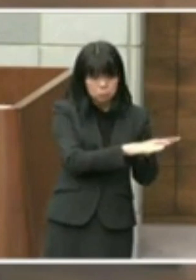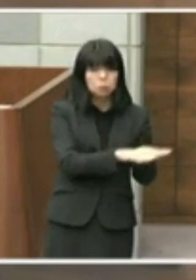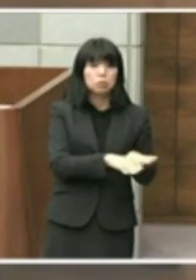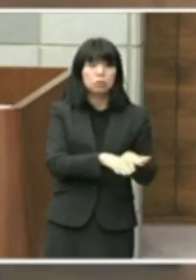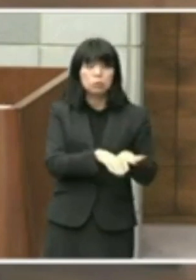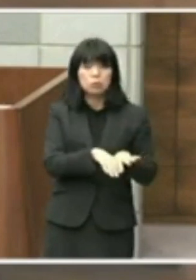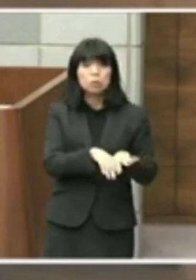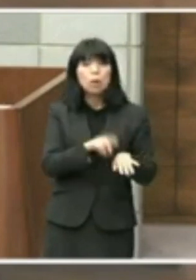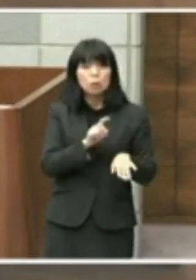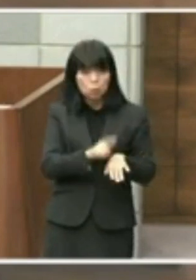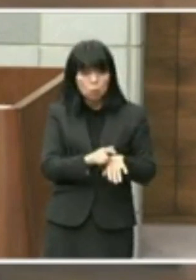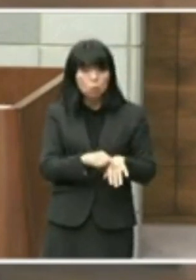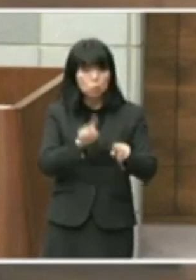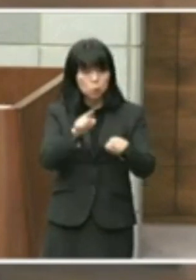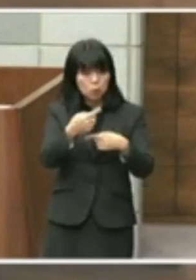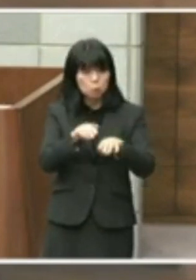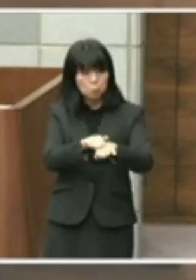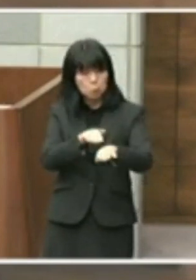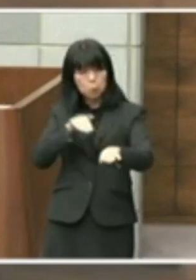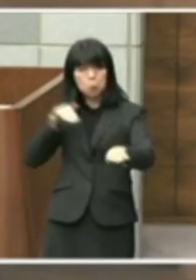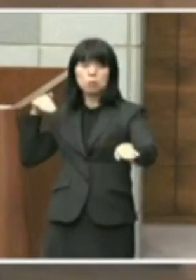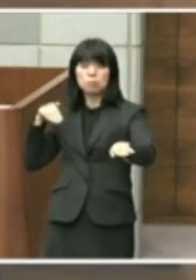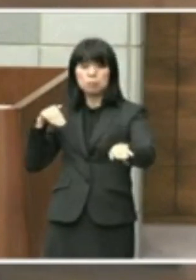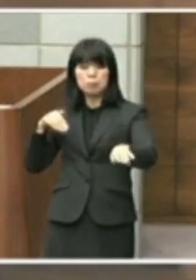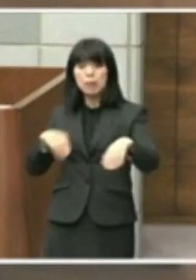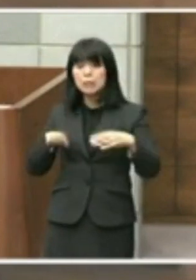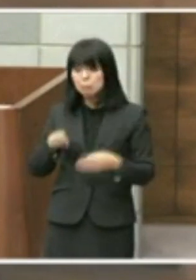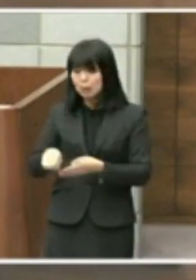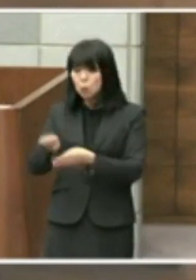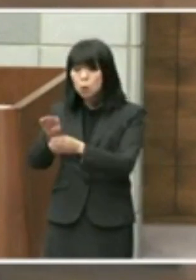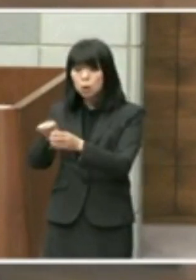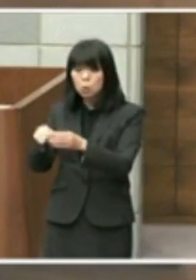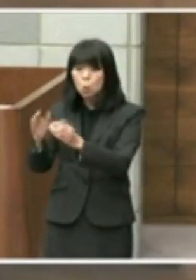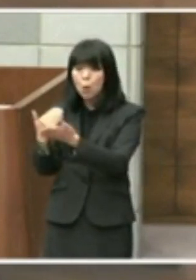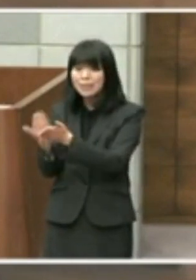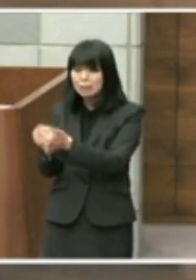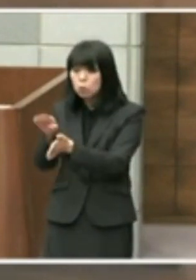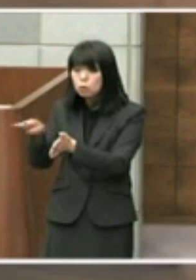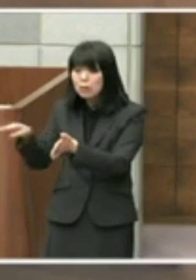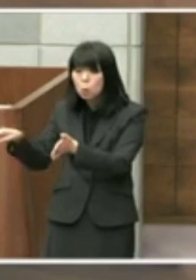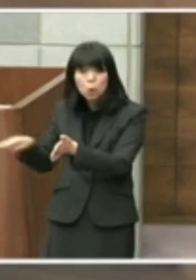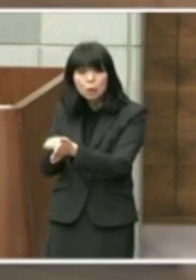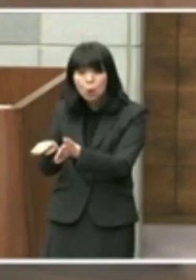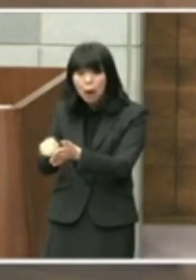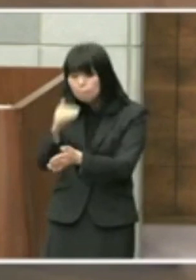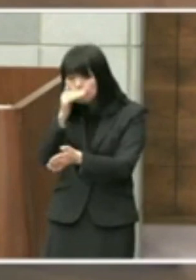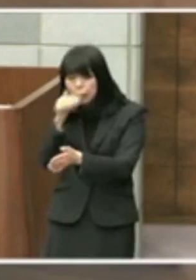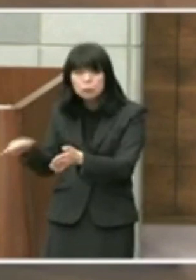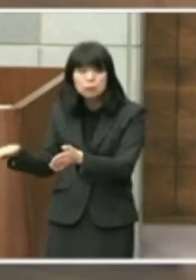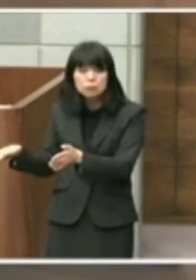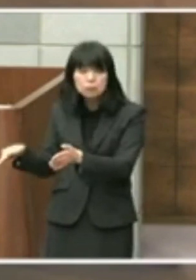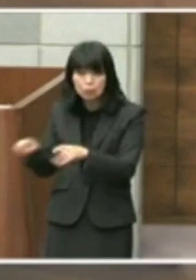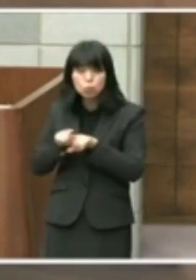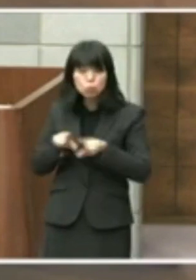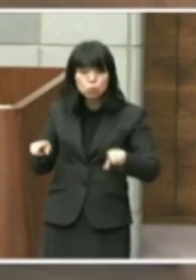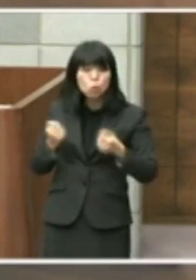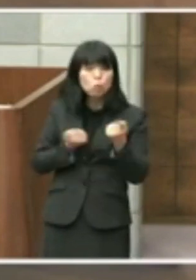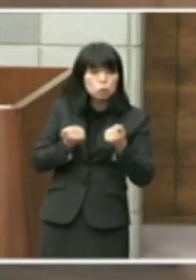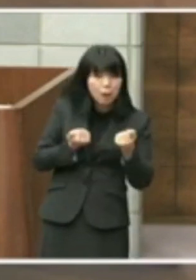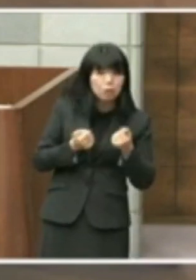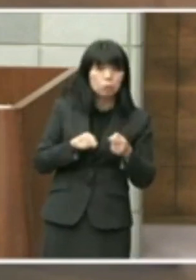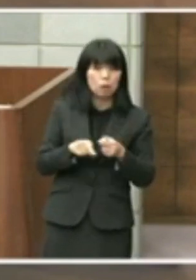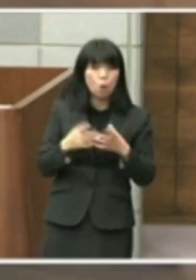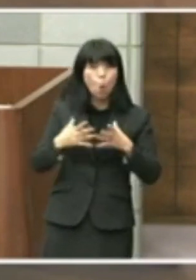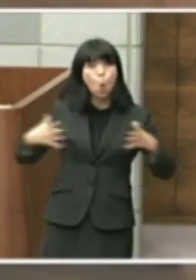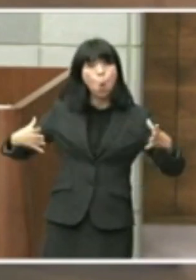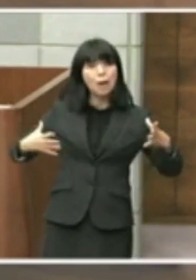といいますか、既存の駐車場に収まりきれない、例えば普通乗用車であったり、その当時は、